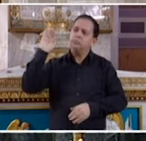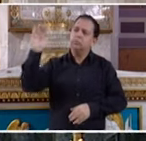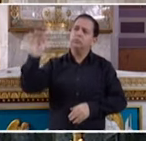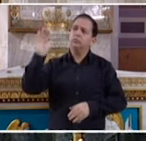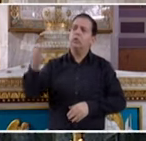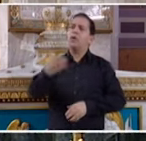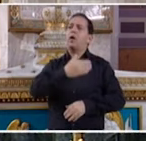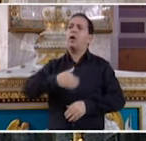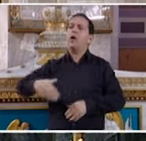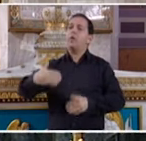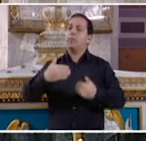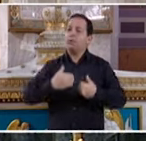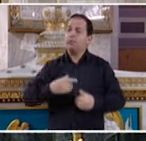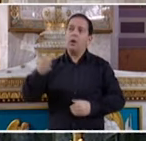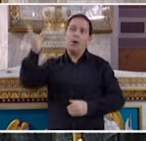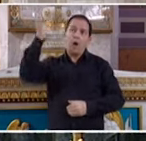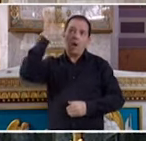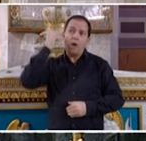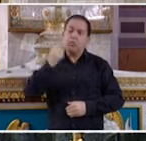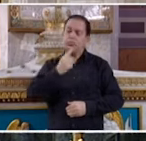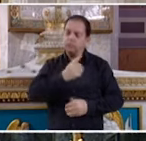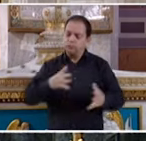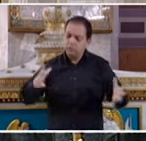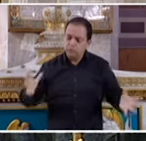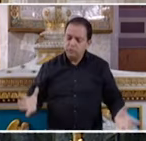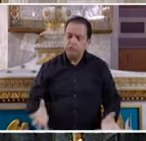σώτερ σώσον